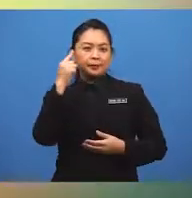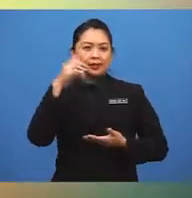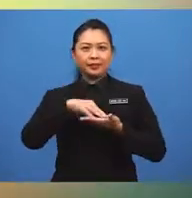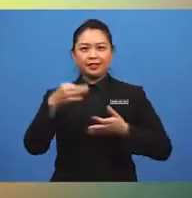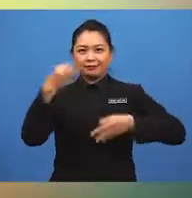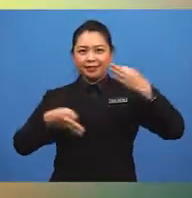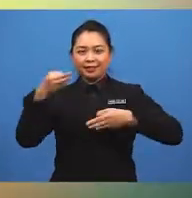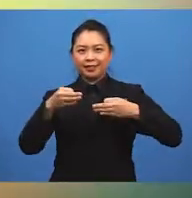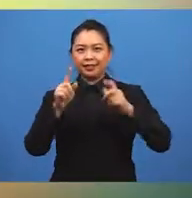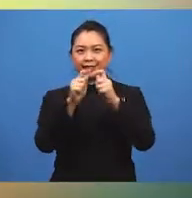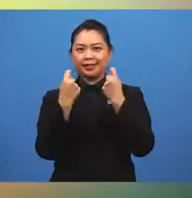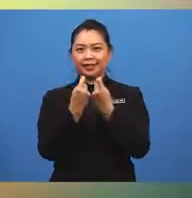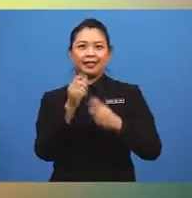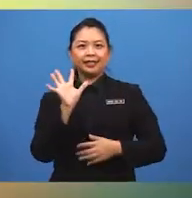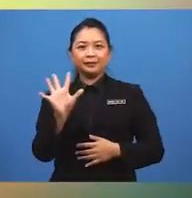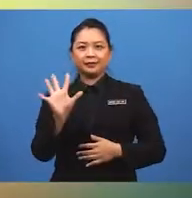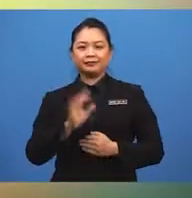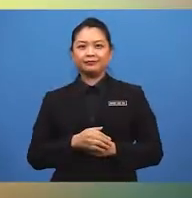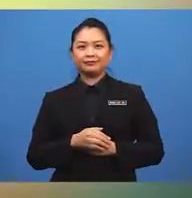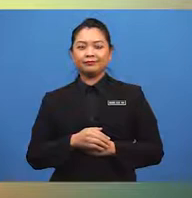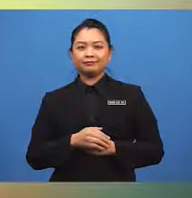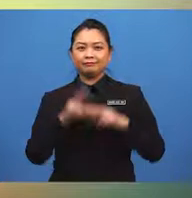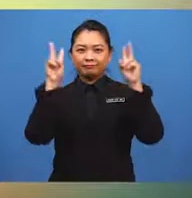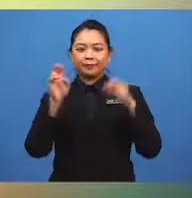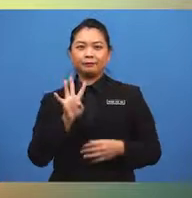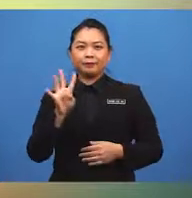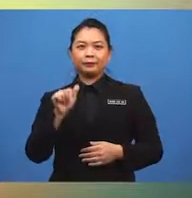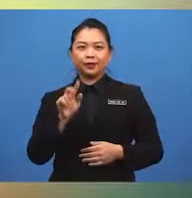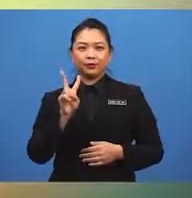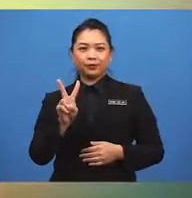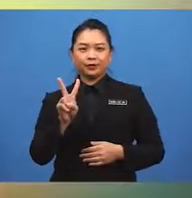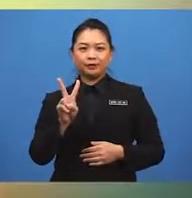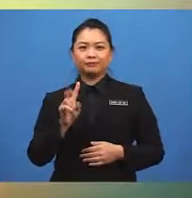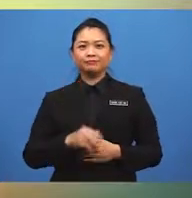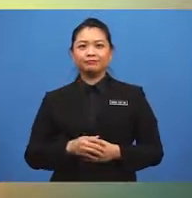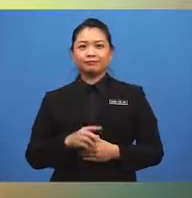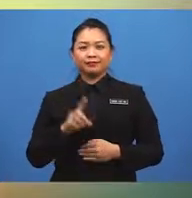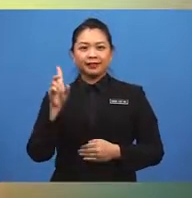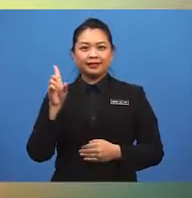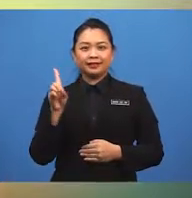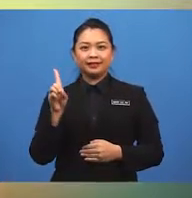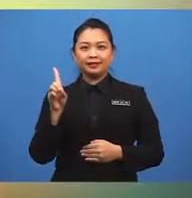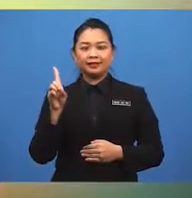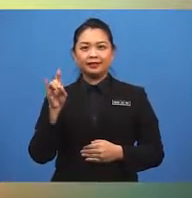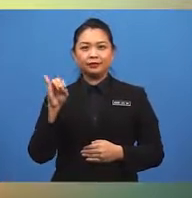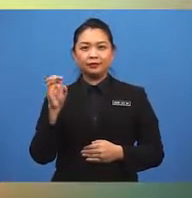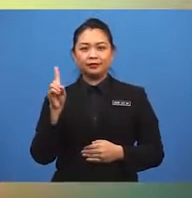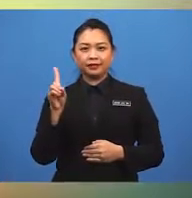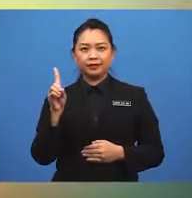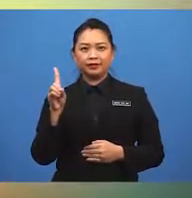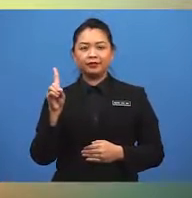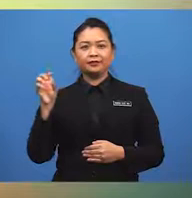pelajaran fizik tingkatan 5, bab 4 di bawah subtopik 4.2